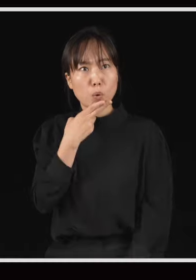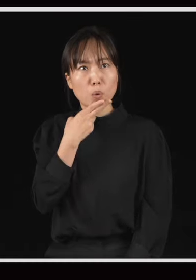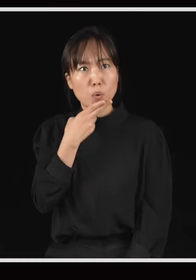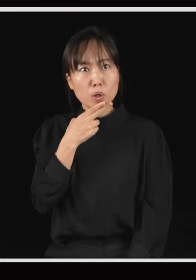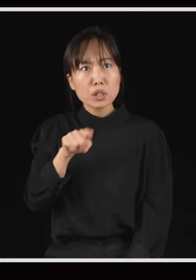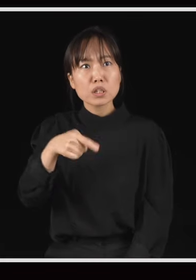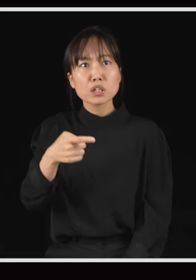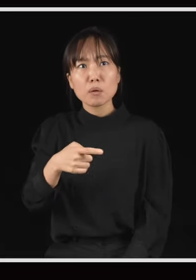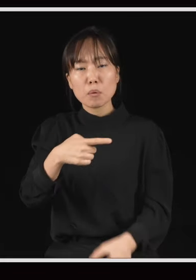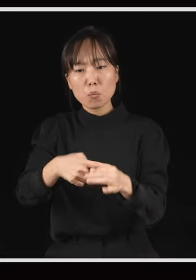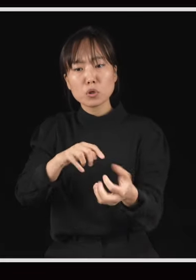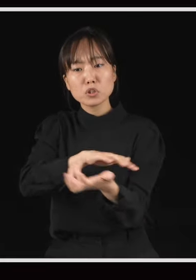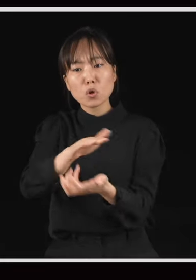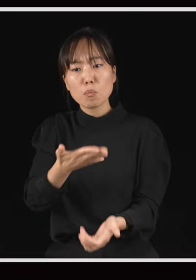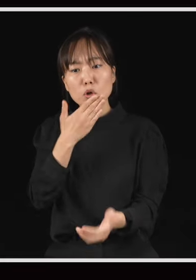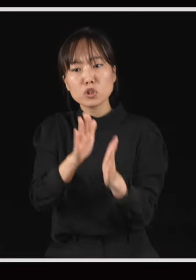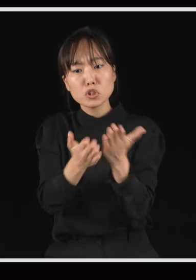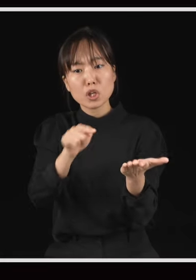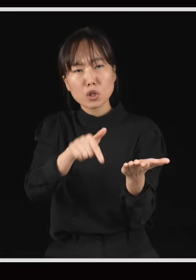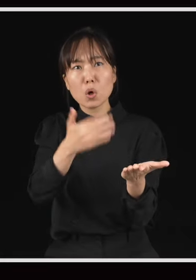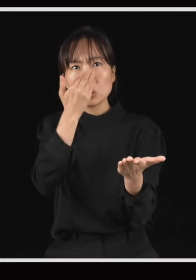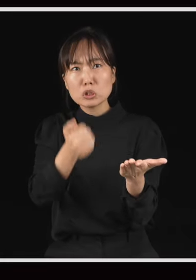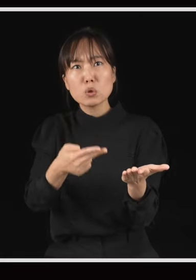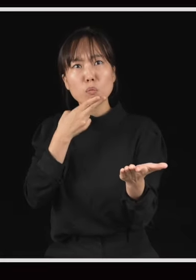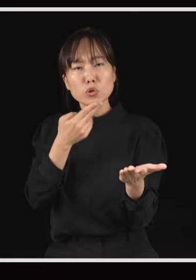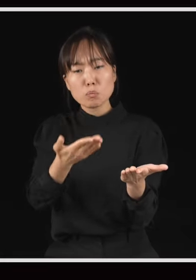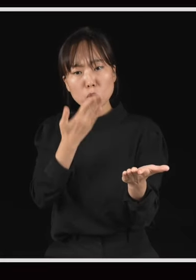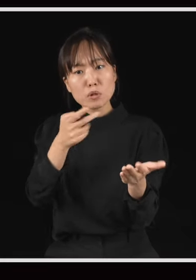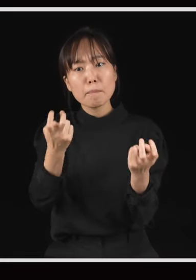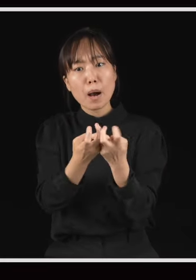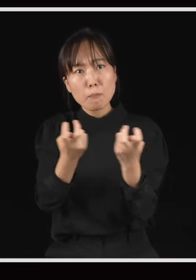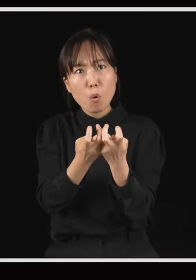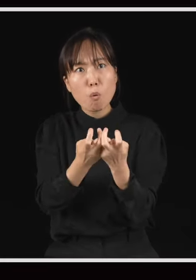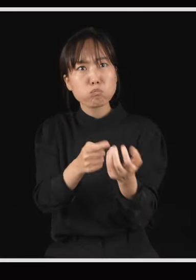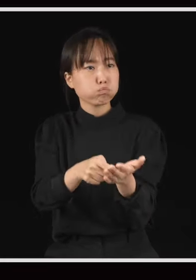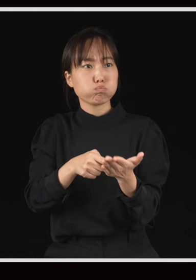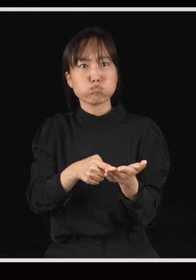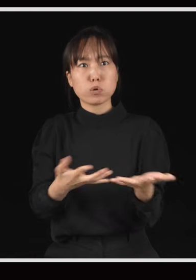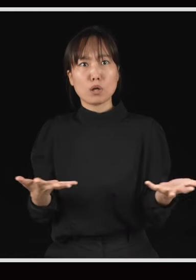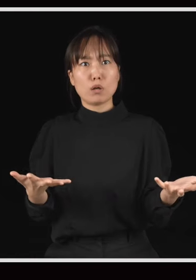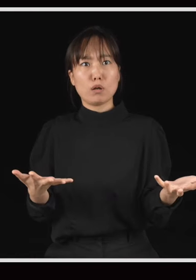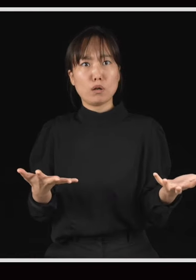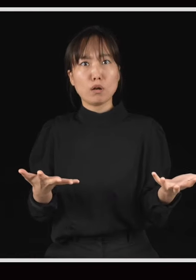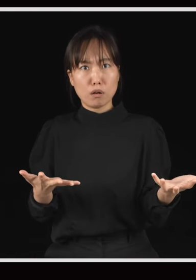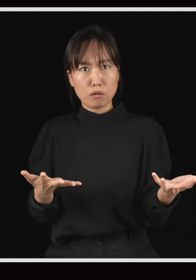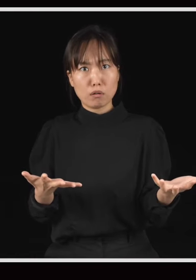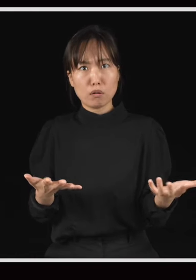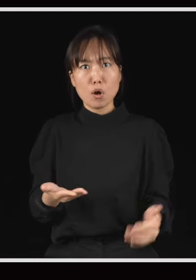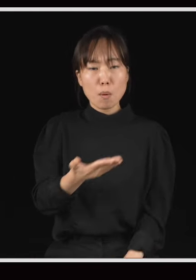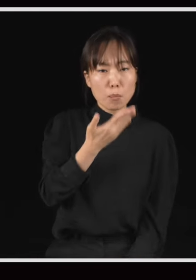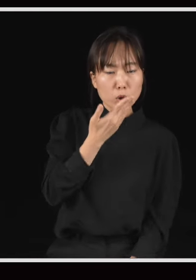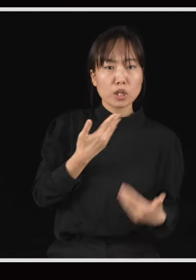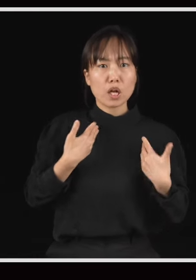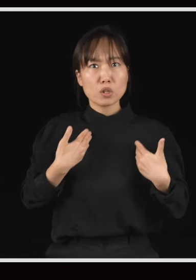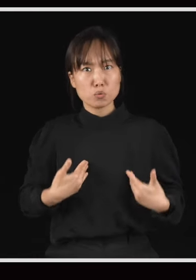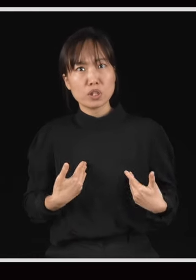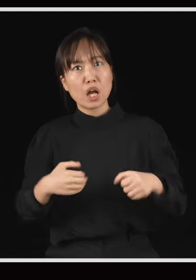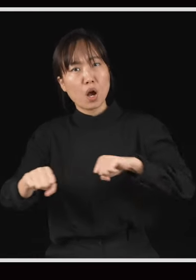먹는 책은 잡곡밥만 먹으라 그러지 그거 어떻게 하면 먹을 수 있는지 얘기 안 해줘요. 이게 근데 기본적으로 이게 다 연결이 돼